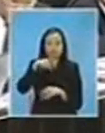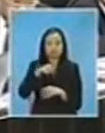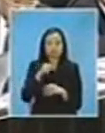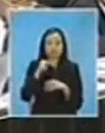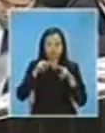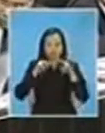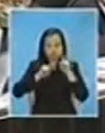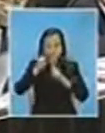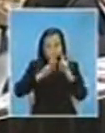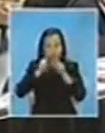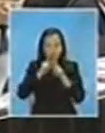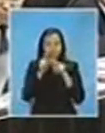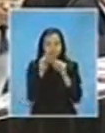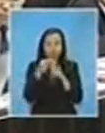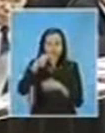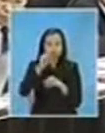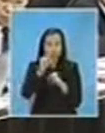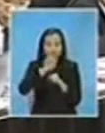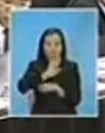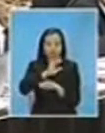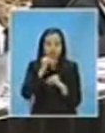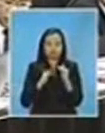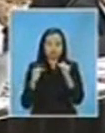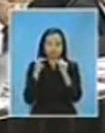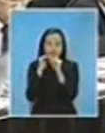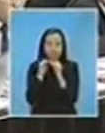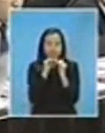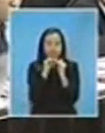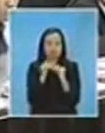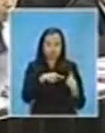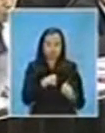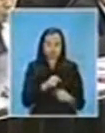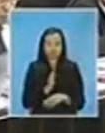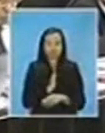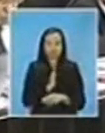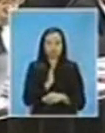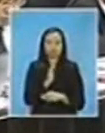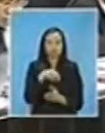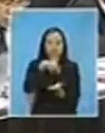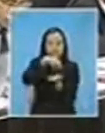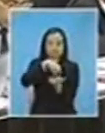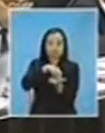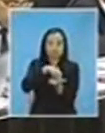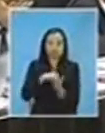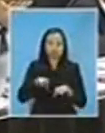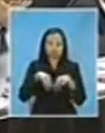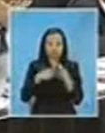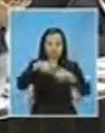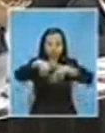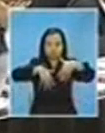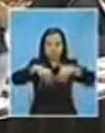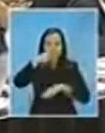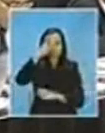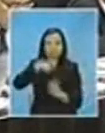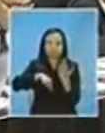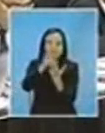จะพิจารณาด้วยหลักของความเป็นธรรมไม่มีอคติและเป็นกลางเพื่อประโยชน์ของประชาชนคนไทยและไม่